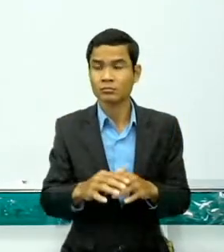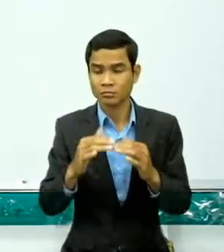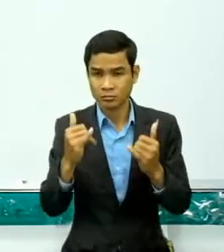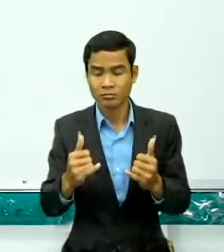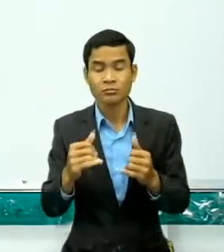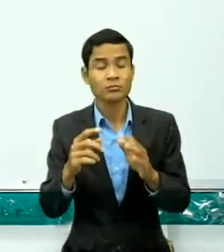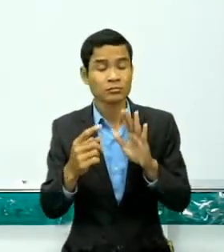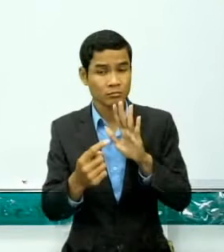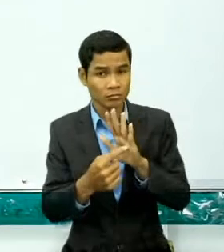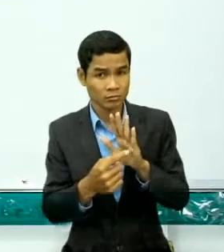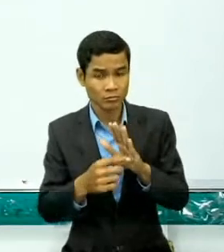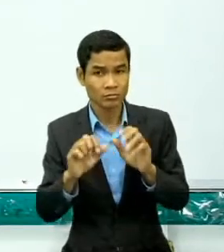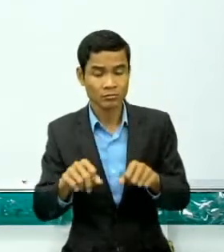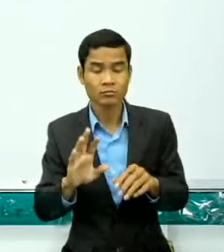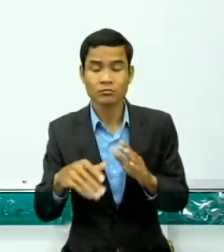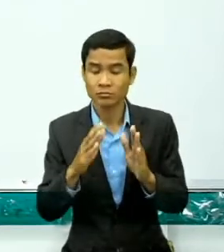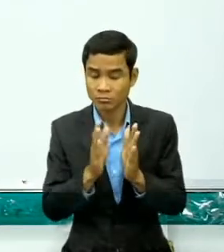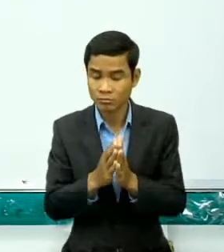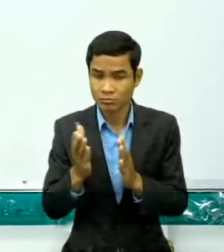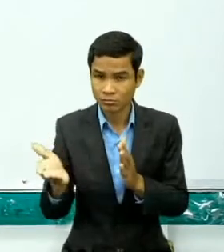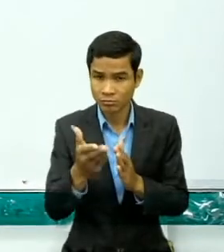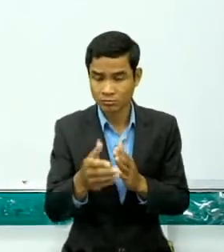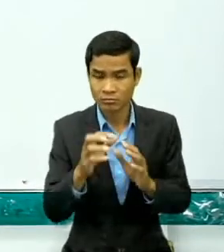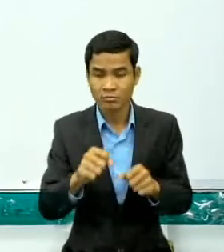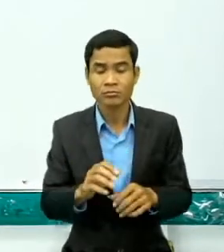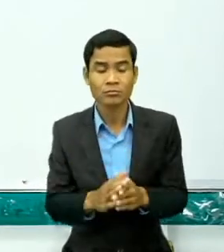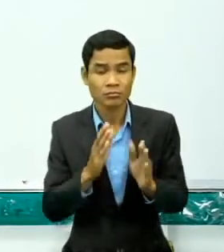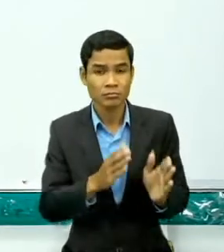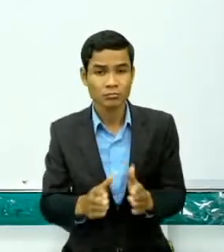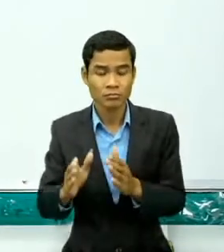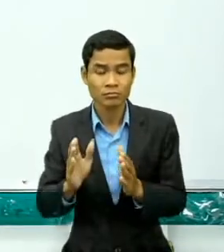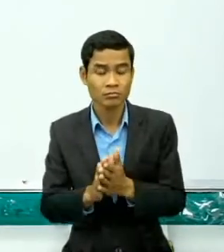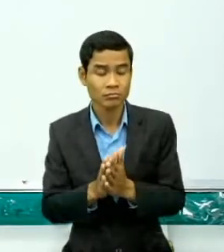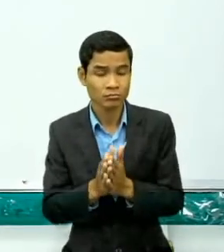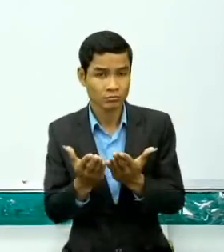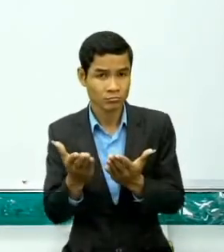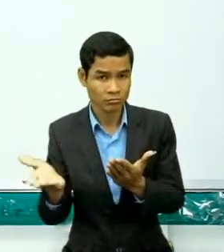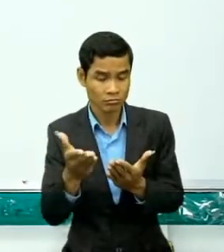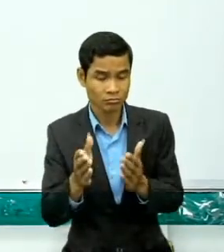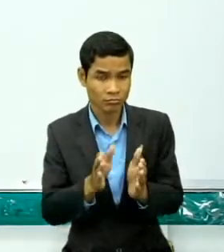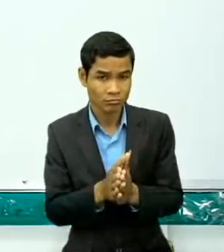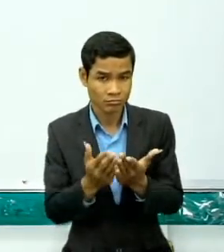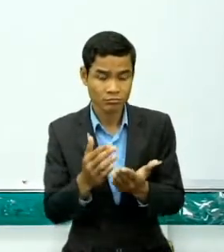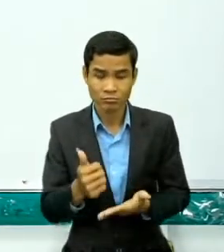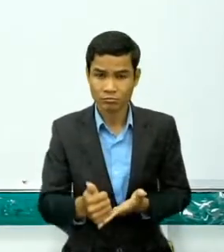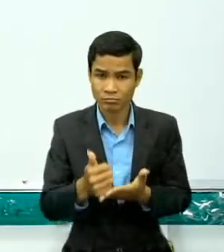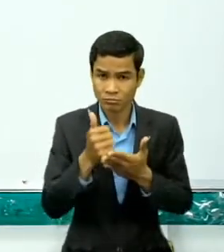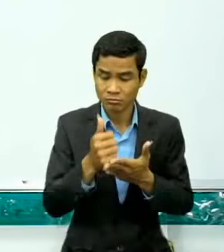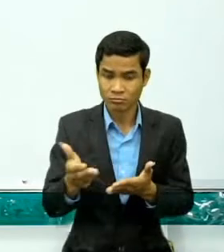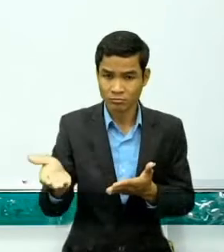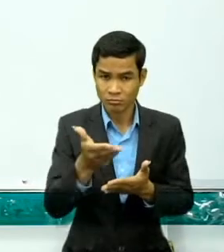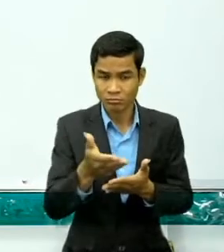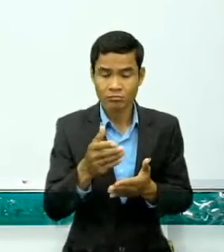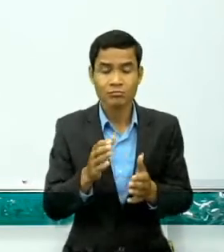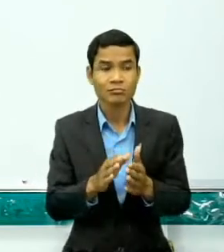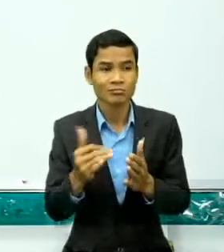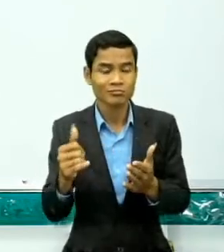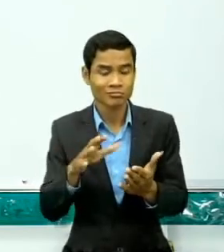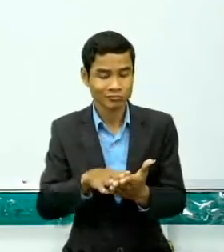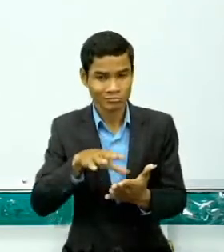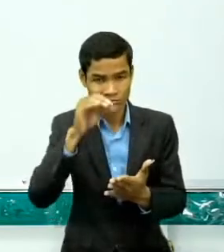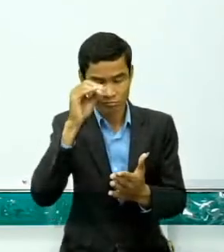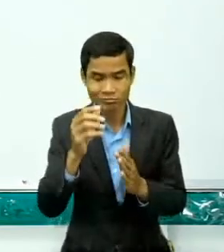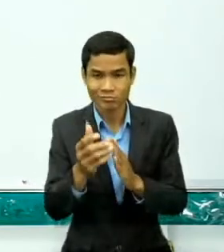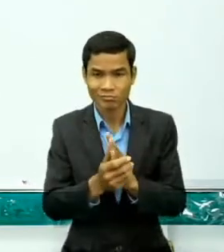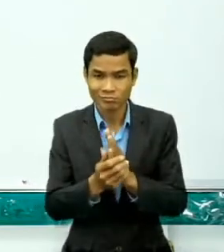អឺចាអរគុណកូនកូនដែលលើកូនកូនត្រៀមសិភើរបស់យើងណាកូនបើកសិភើជំនួយឬក៏សិភើសិក្សា